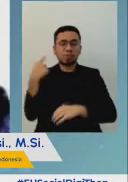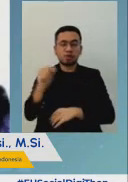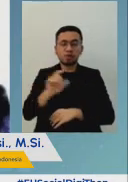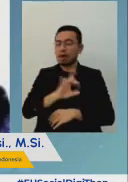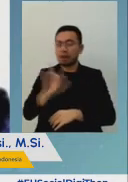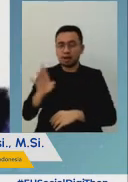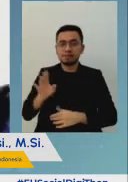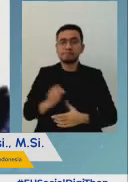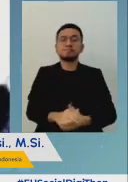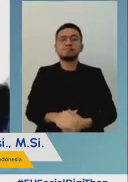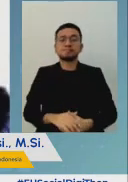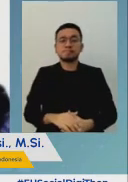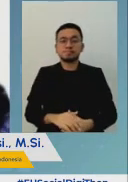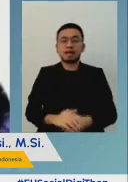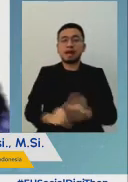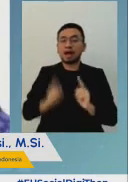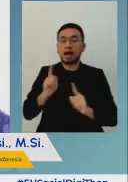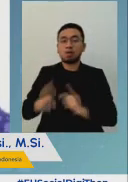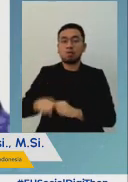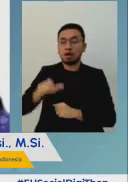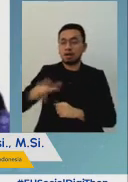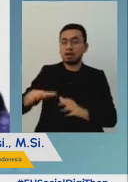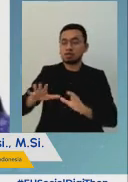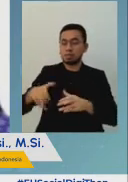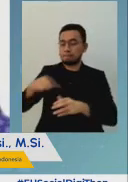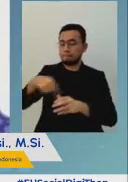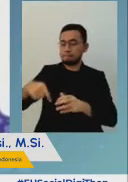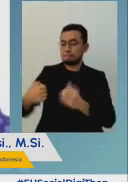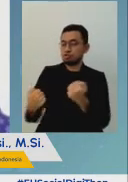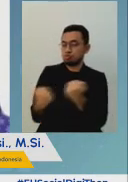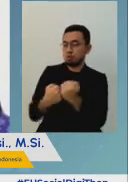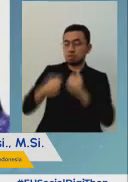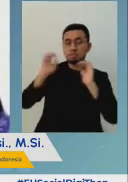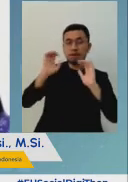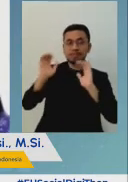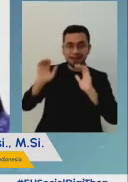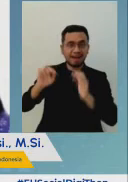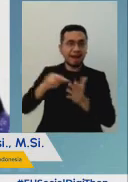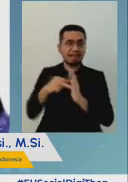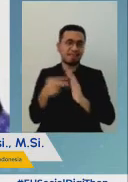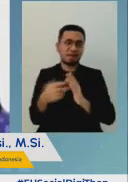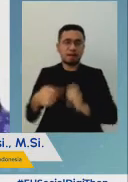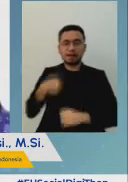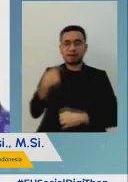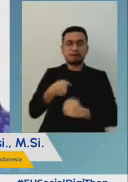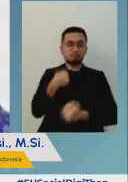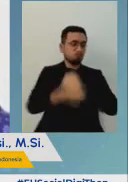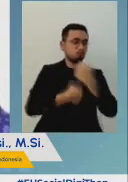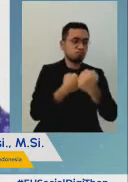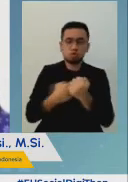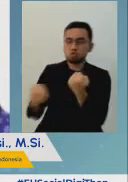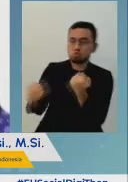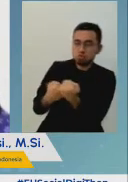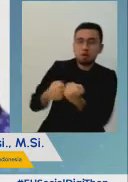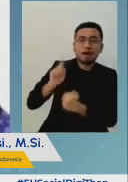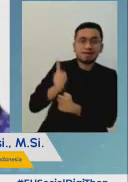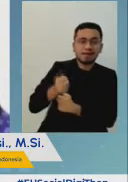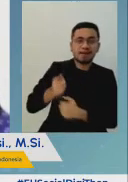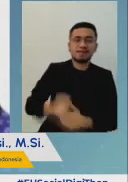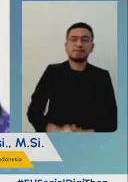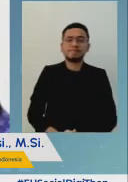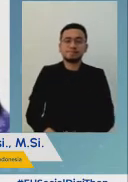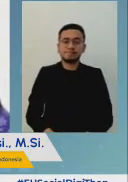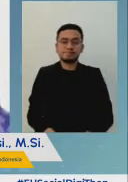banyak yang bisa ikut mendukung kita, maka sebetulnya kita ketika kita sampai